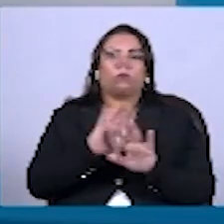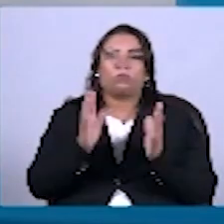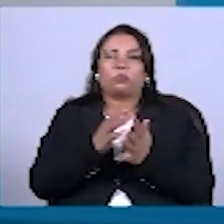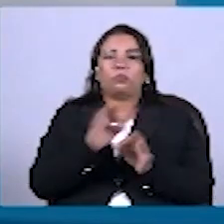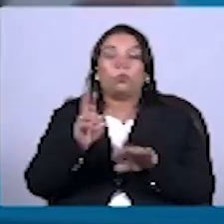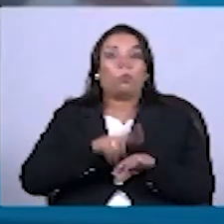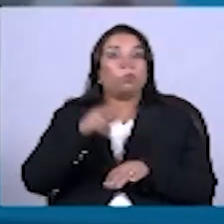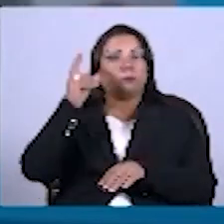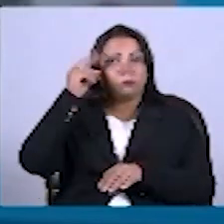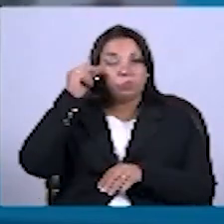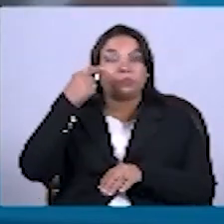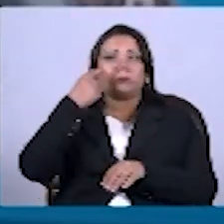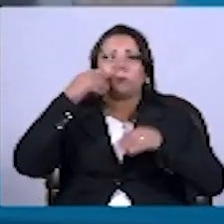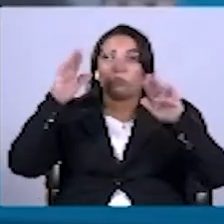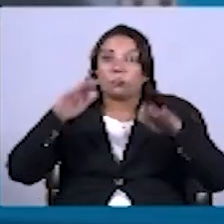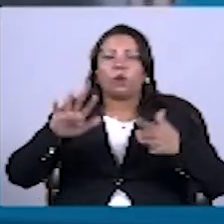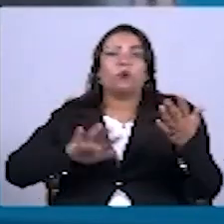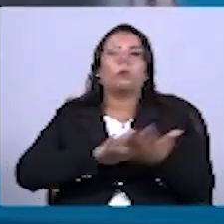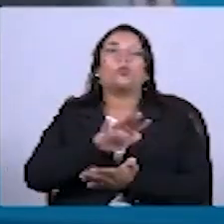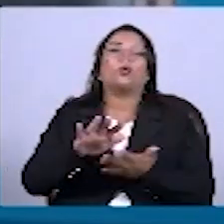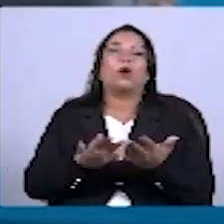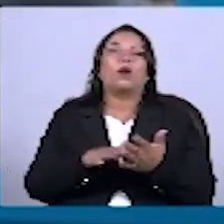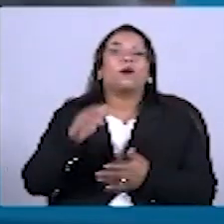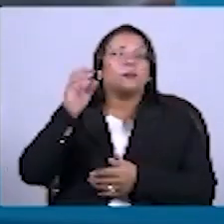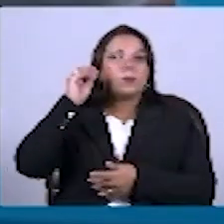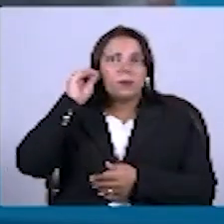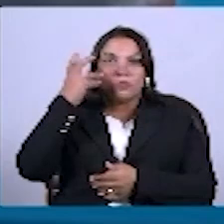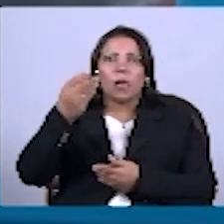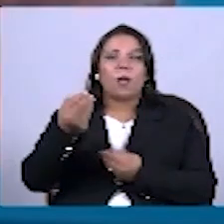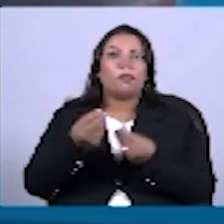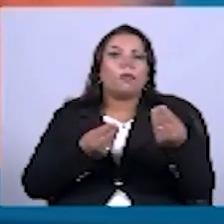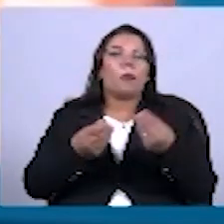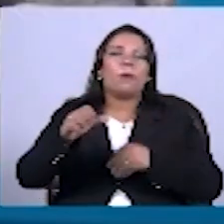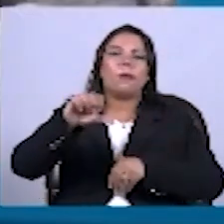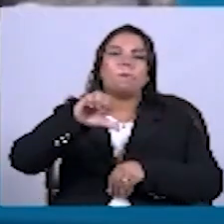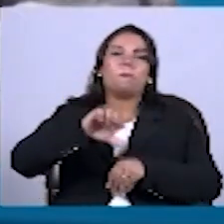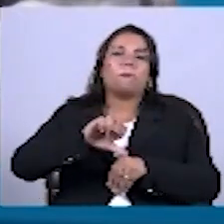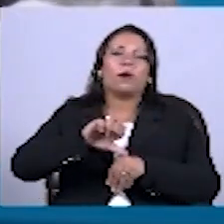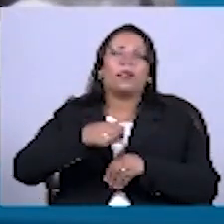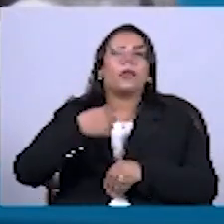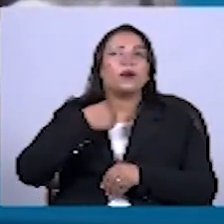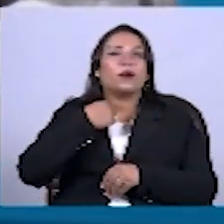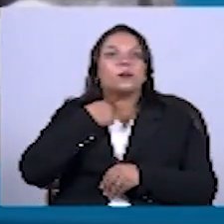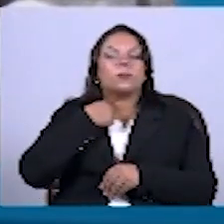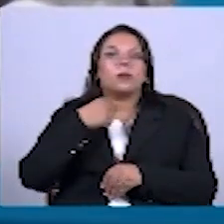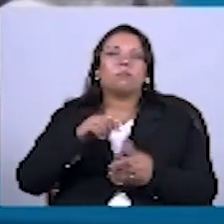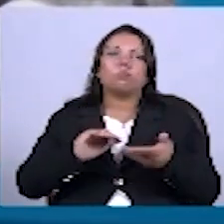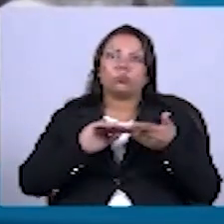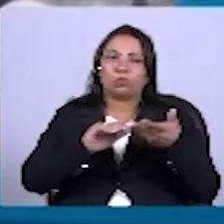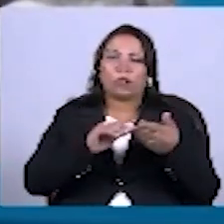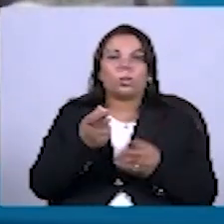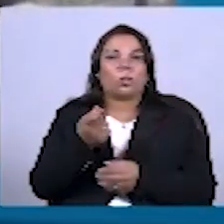واسرائيل بتعيش ازمه كيف تتعامل مع قطاع غزه طبعا المساعدات